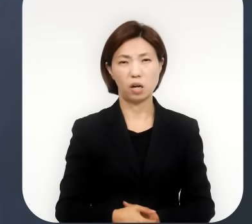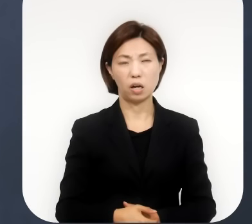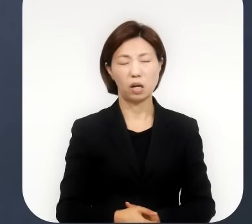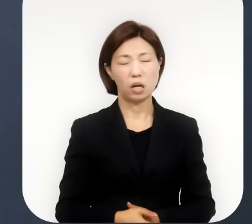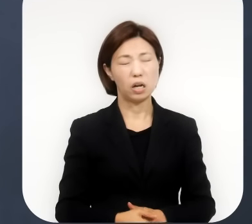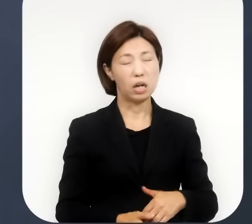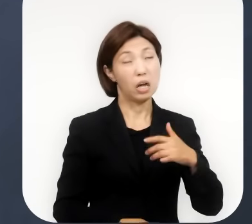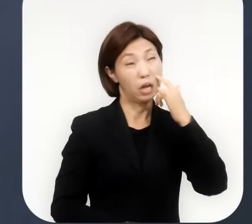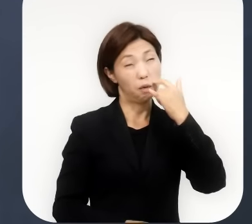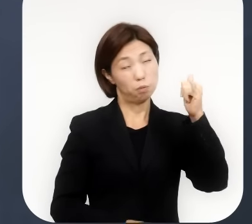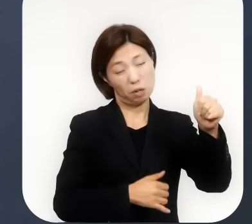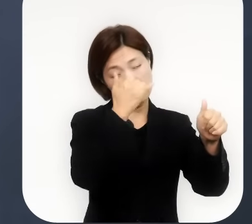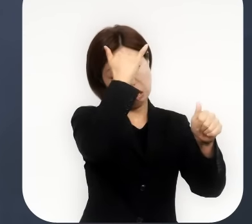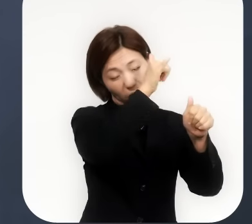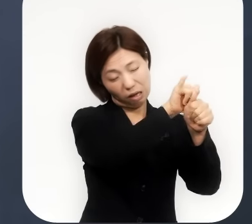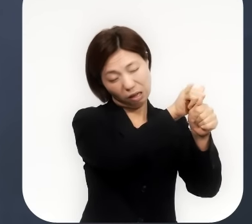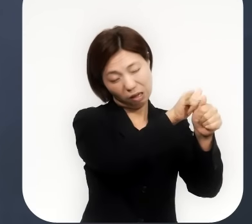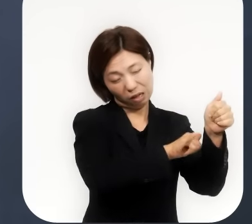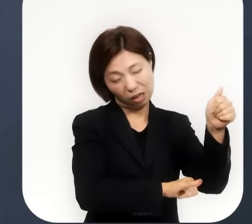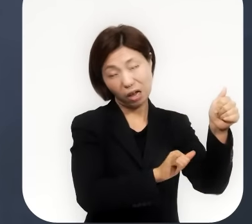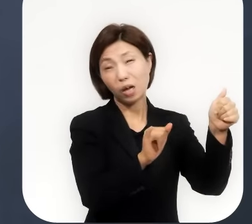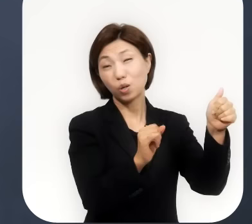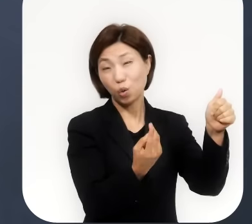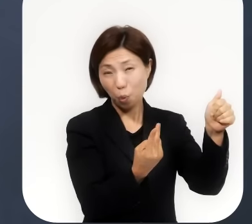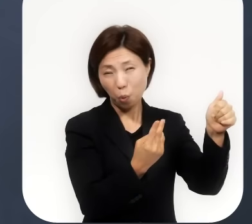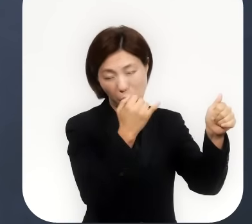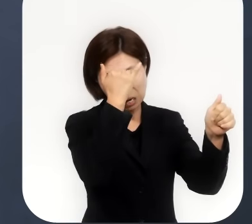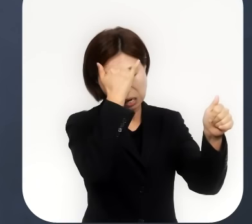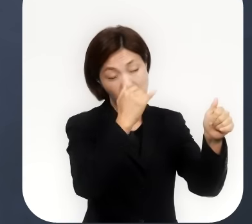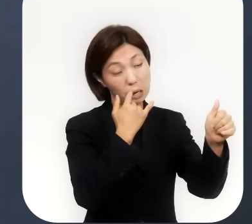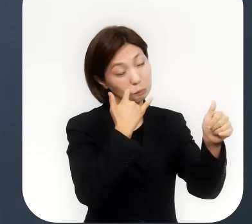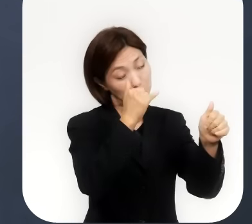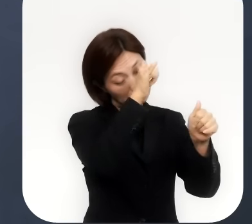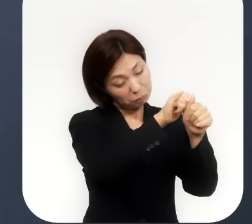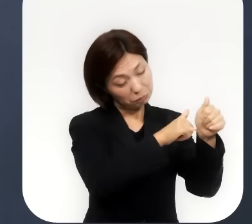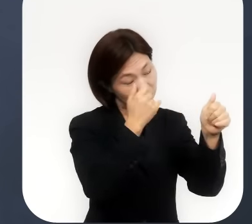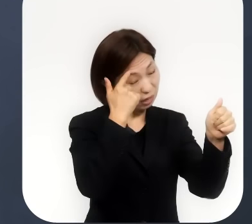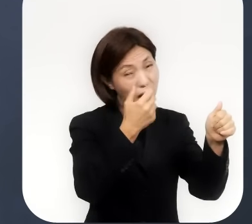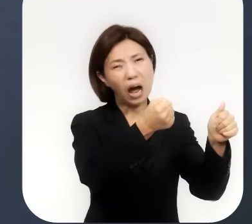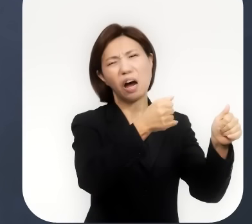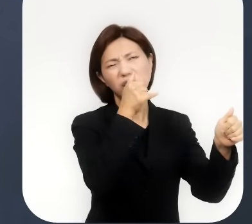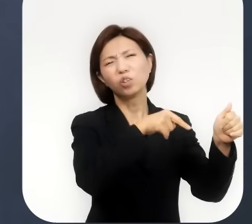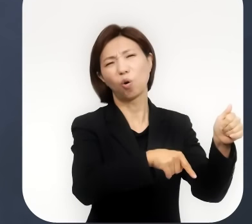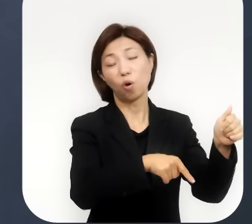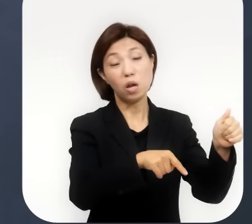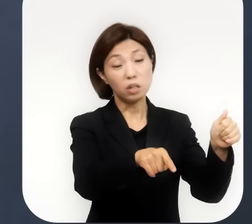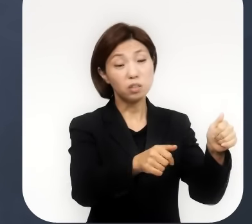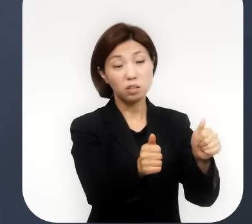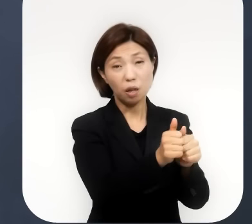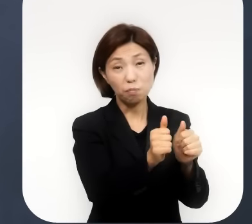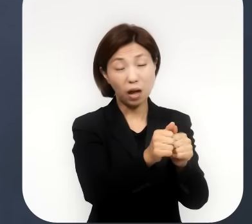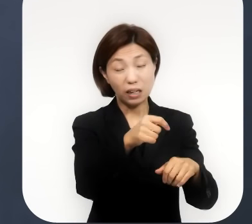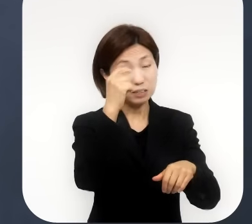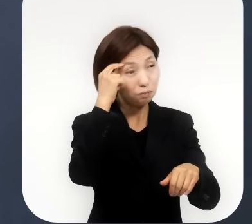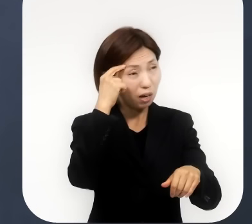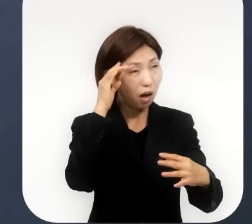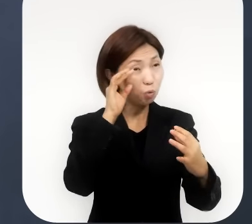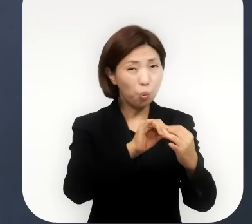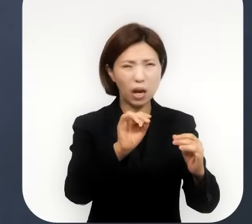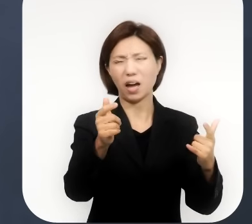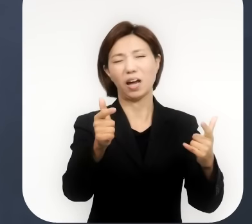효라고 생하는 사람이 있다는 거예요 스님은 그걸 찬성하는 건 아니에요 그러나 그런 사람이 있다는